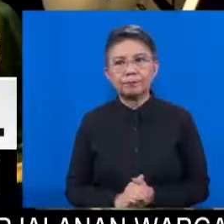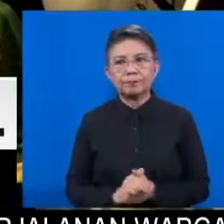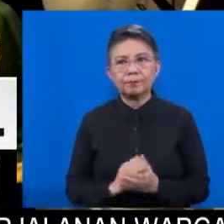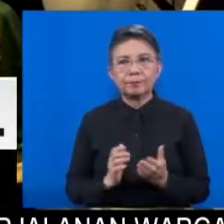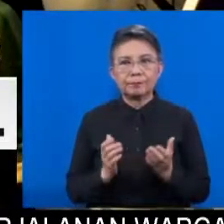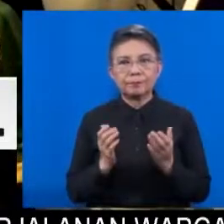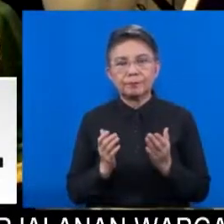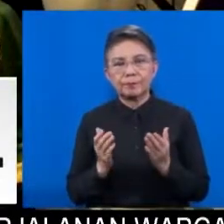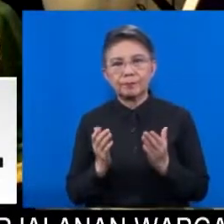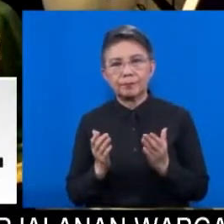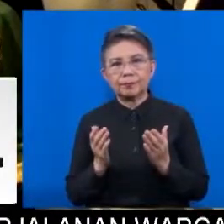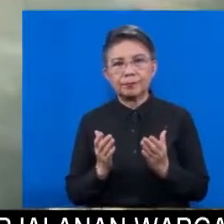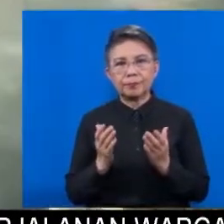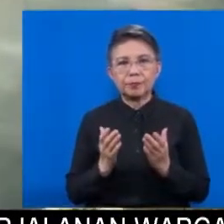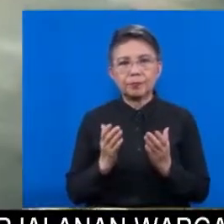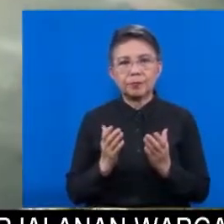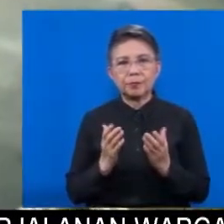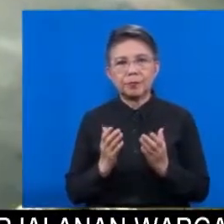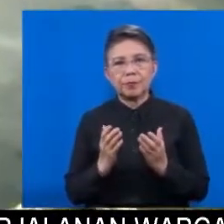Sallallahu alaihi